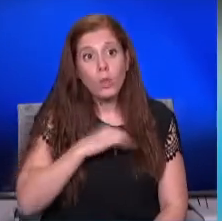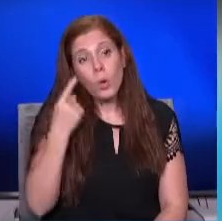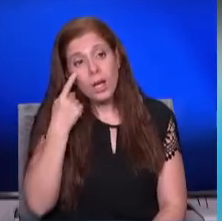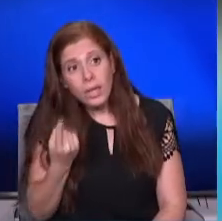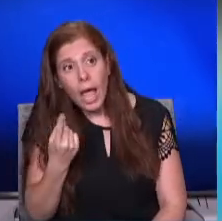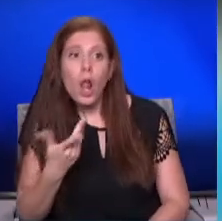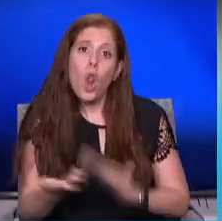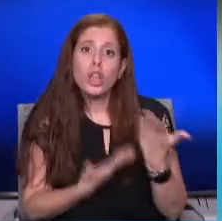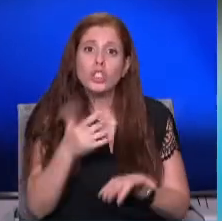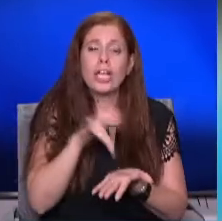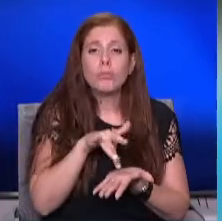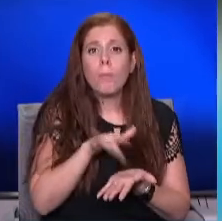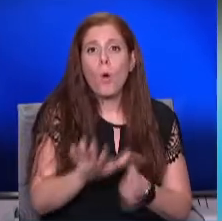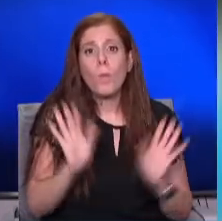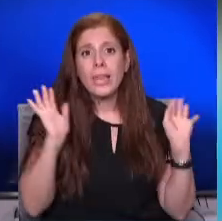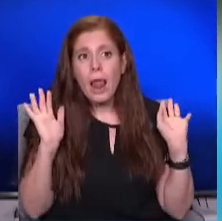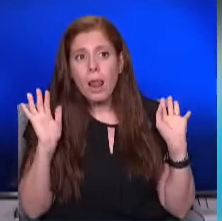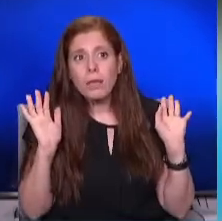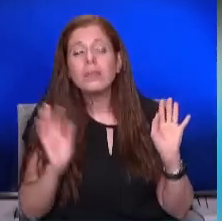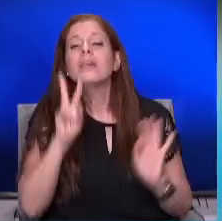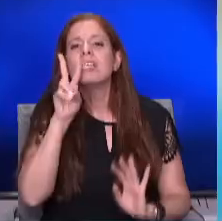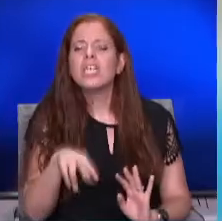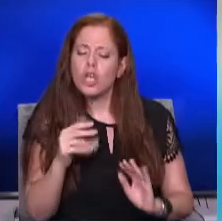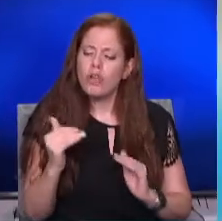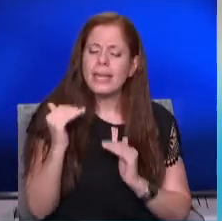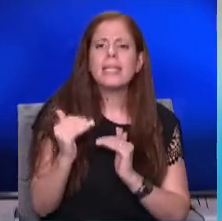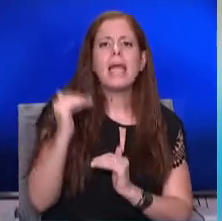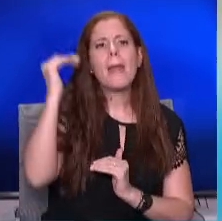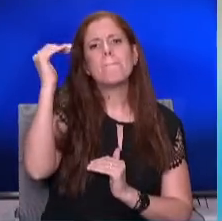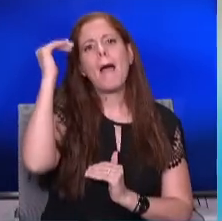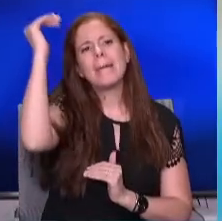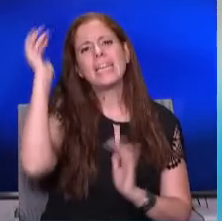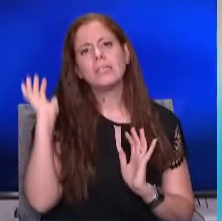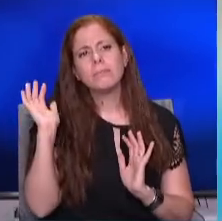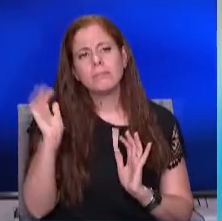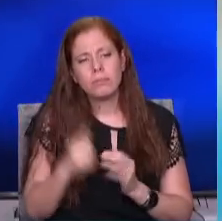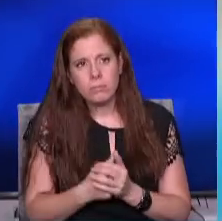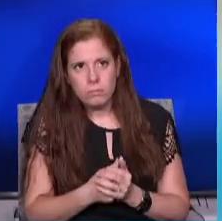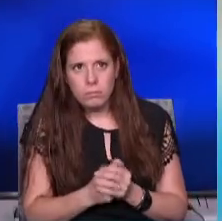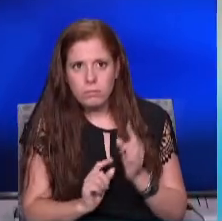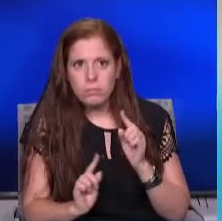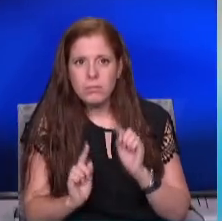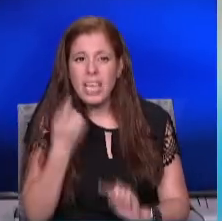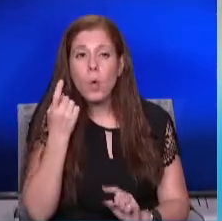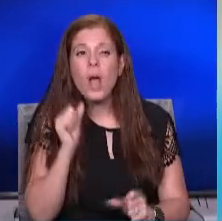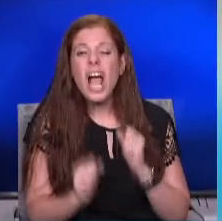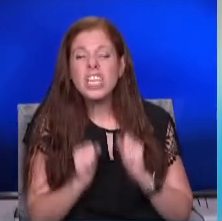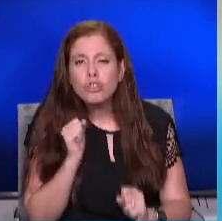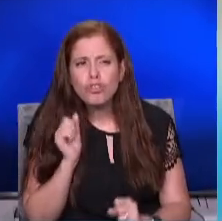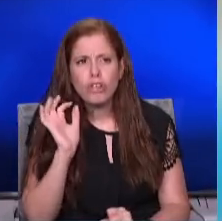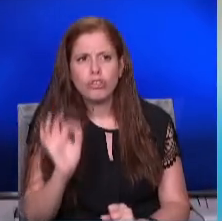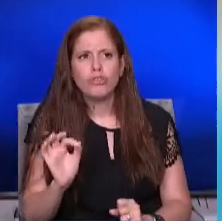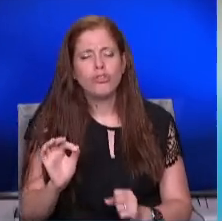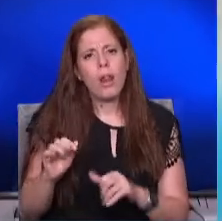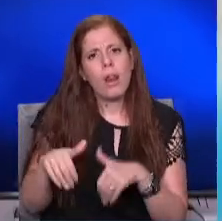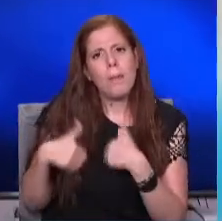תשרתנה במתקנים האלה, כי יש כאן עניין מעמדי. האירוע הקשה של מסירת